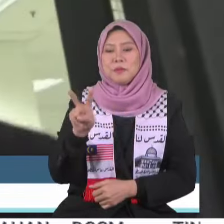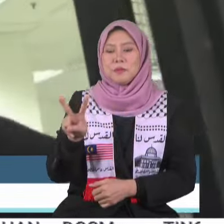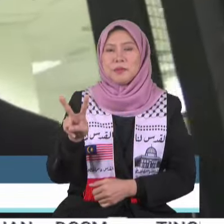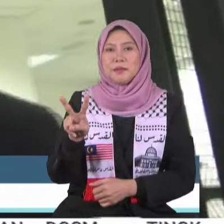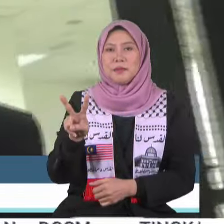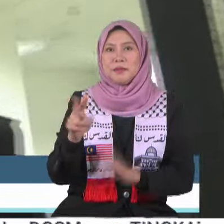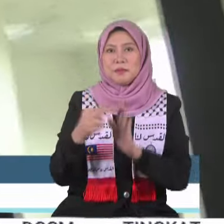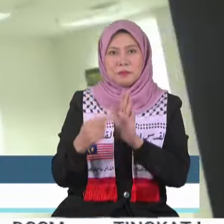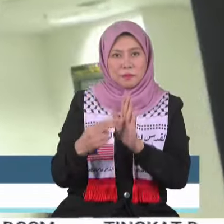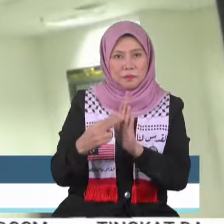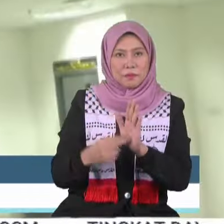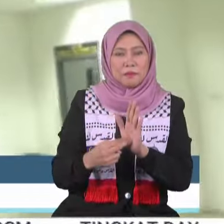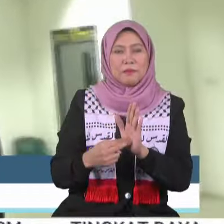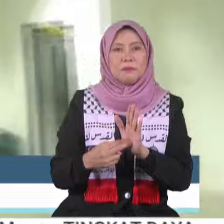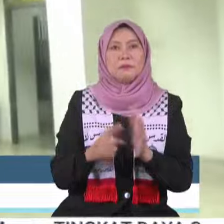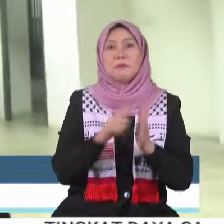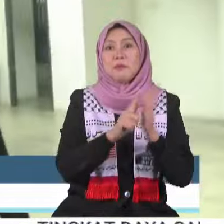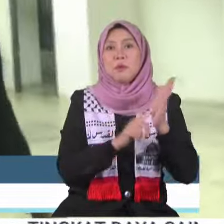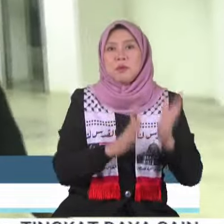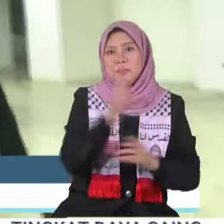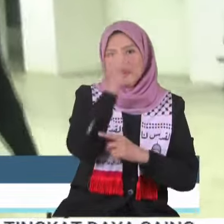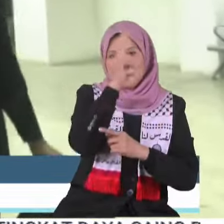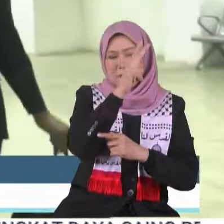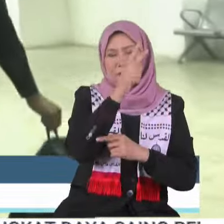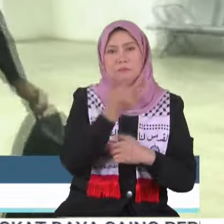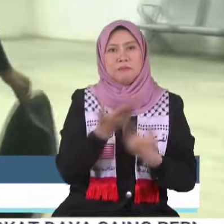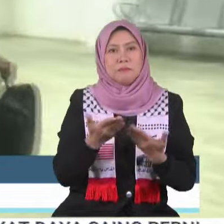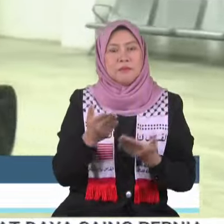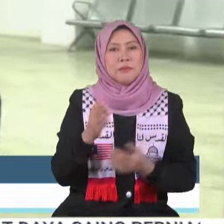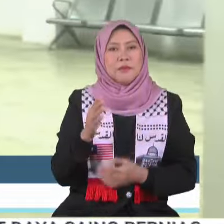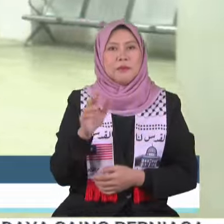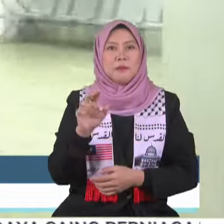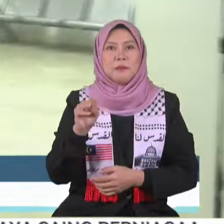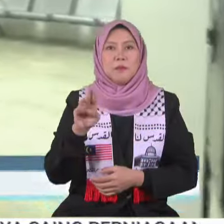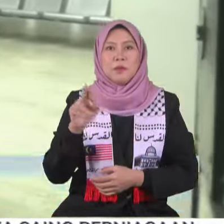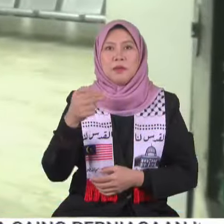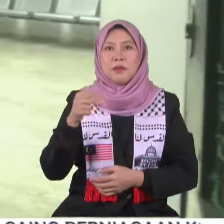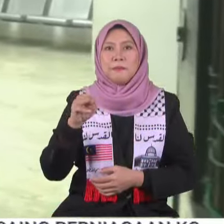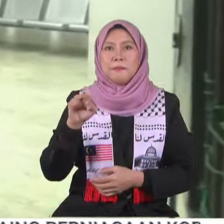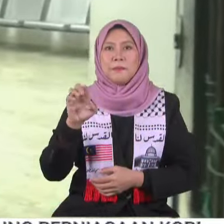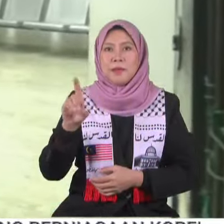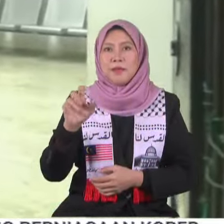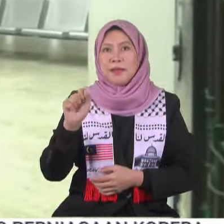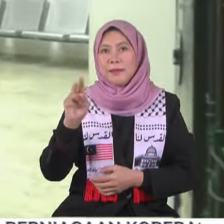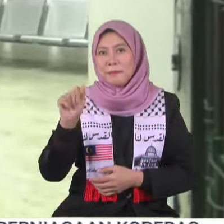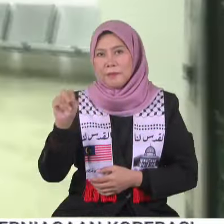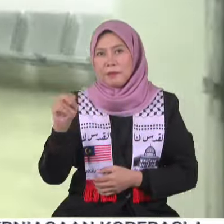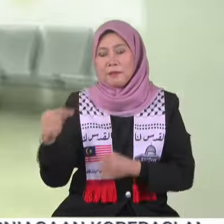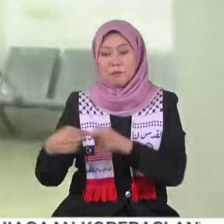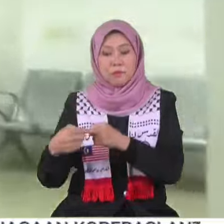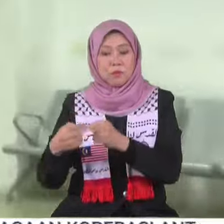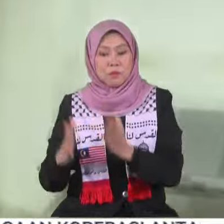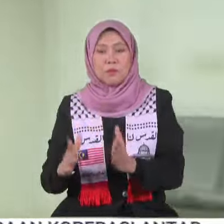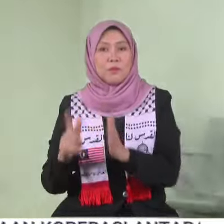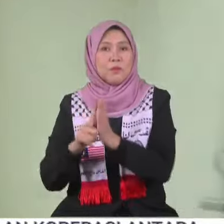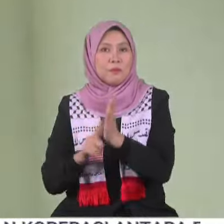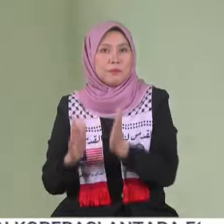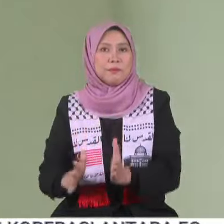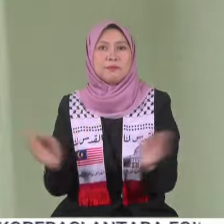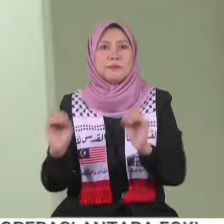Kanun Keseksaan. Pendakwaan dikendalikan Timbalan Pendakwa Raya Muhammad Aiman Syami Yazid manakala tertuduh tidak diwakili